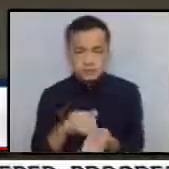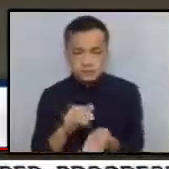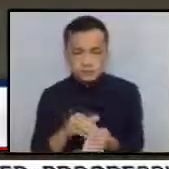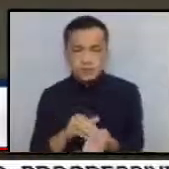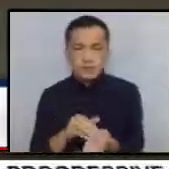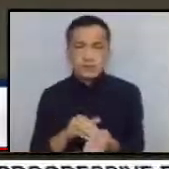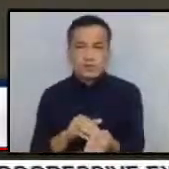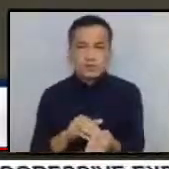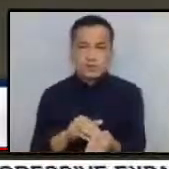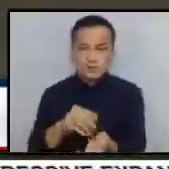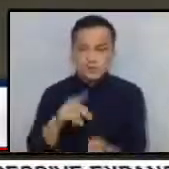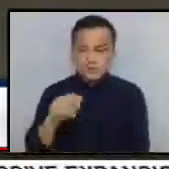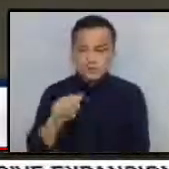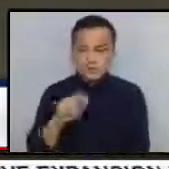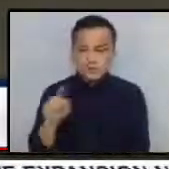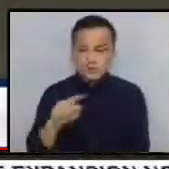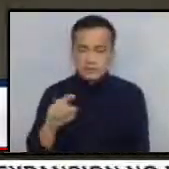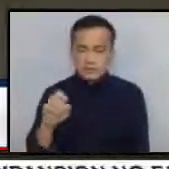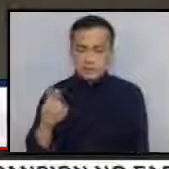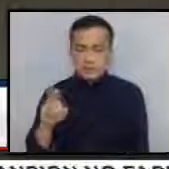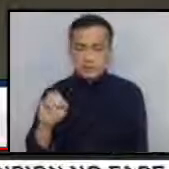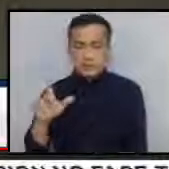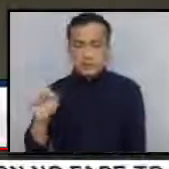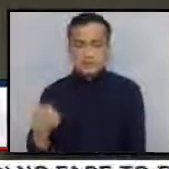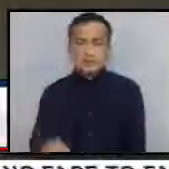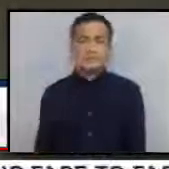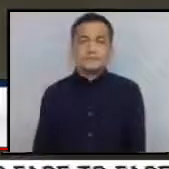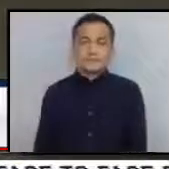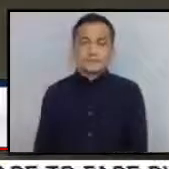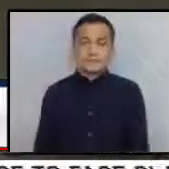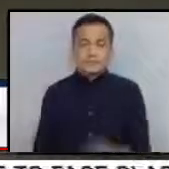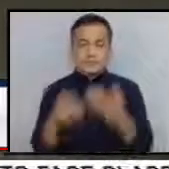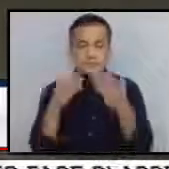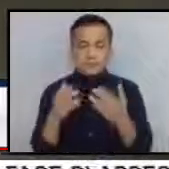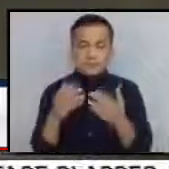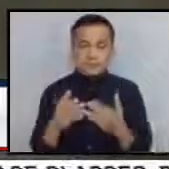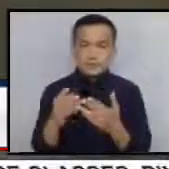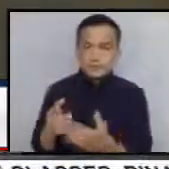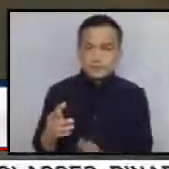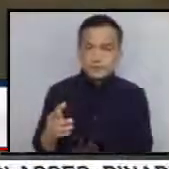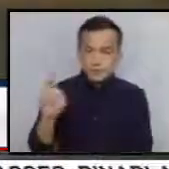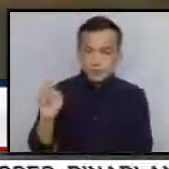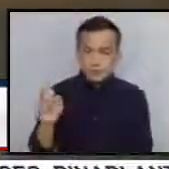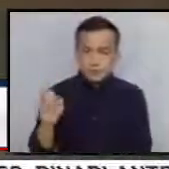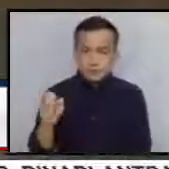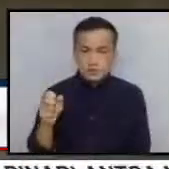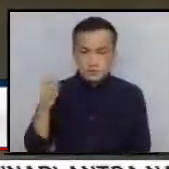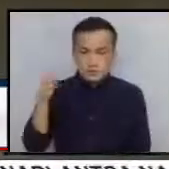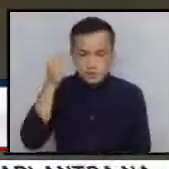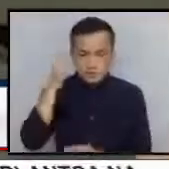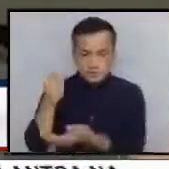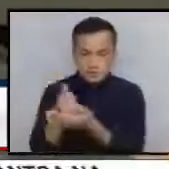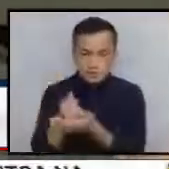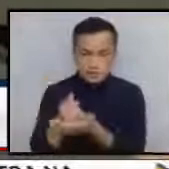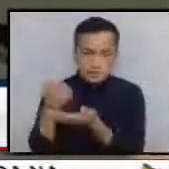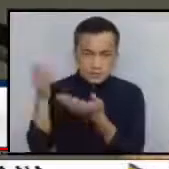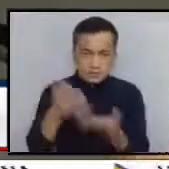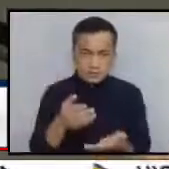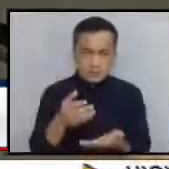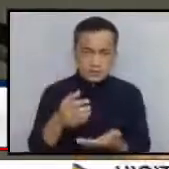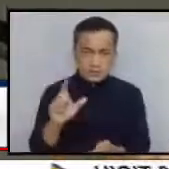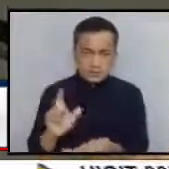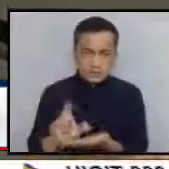Corrales. Pinasalamatan ni Corrales ang US government sa tulong nilang makarating ang mga bakuna sa Pilipinas. We would like